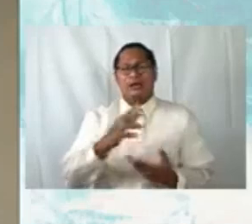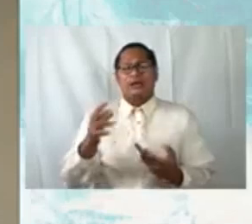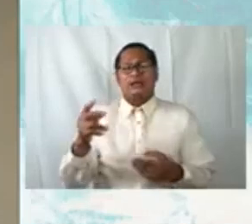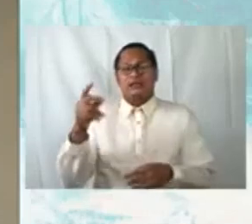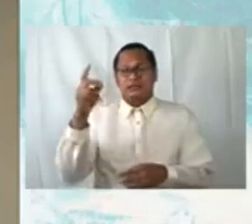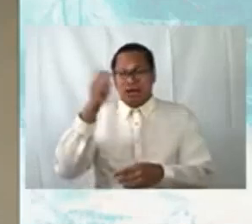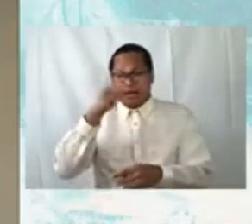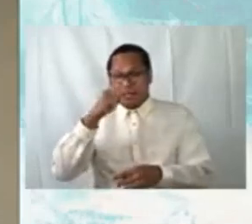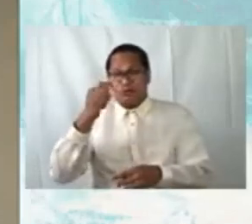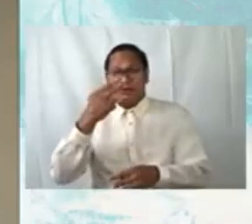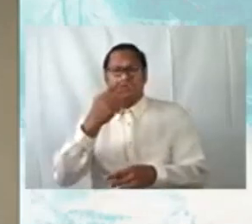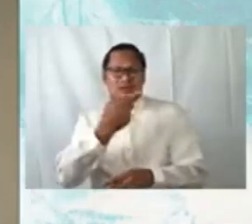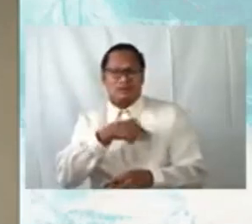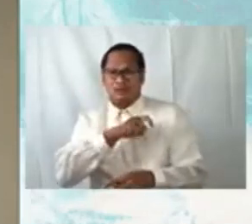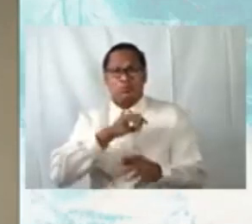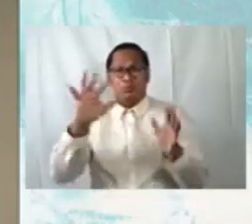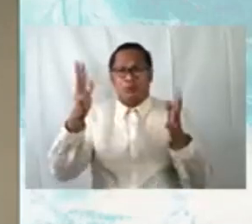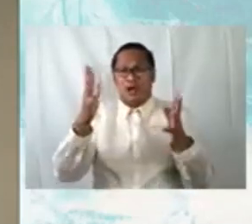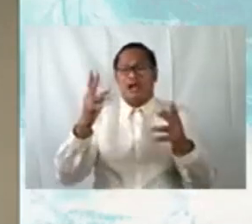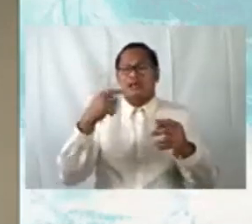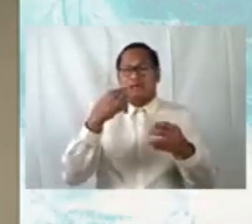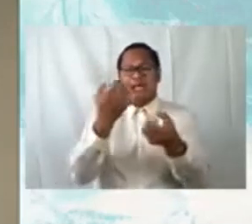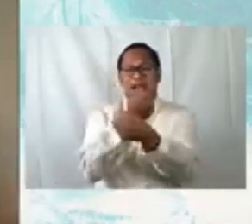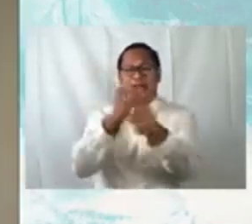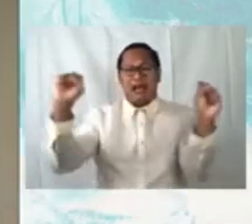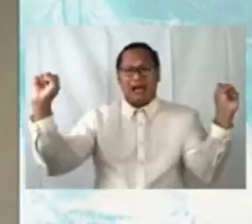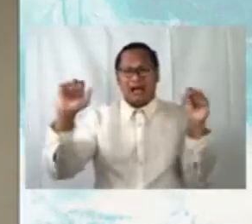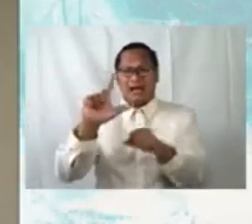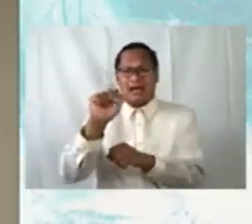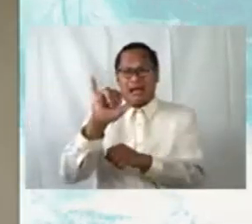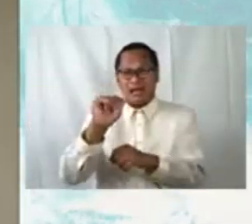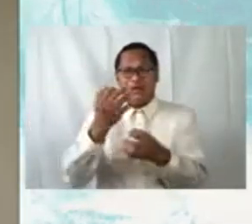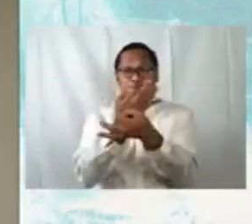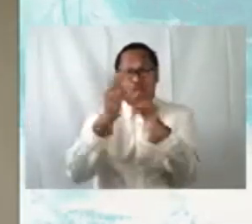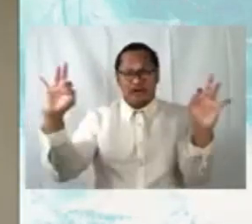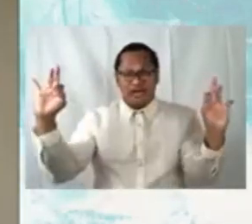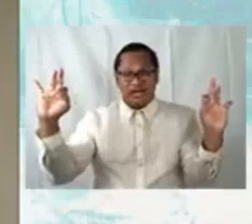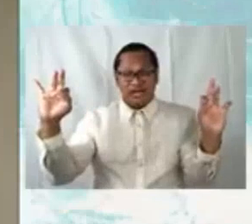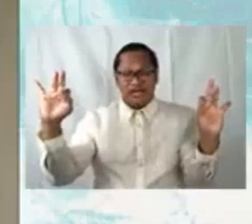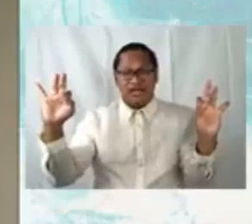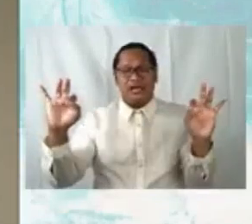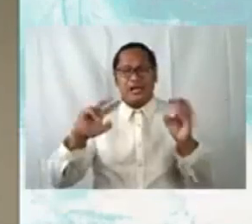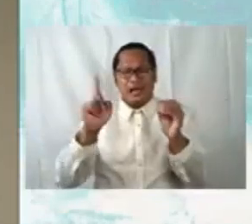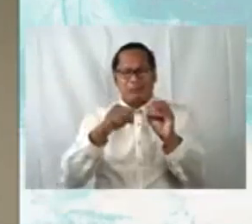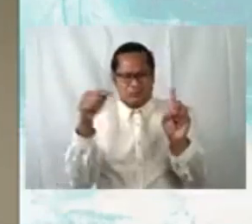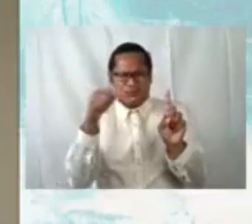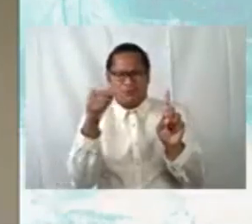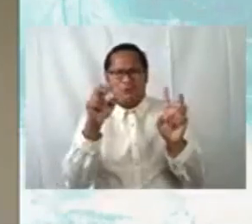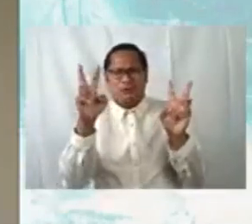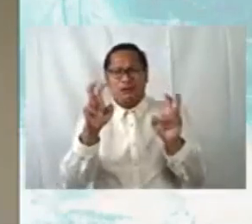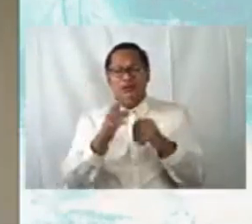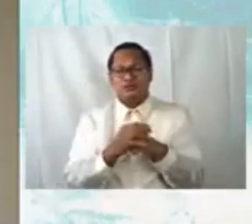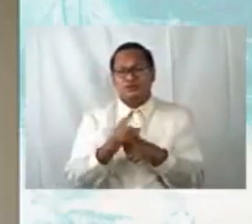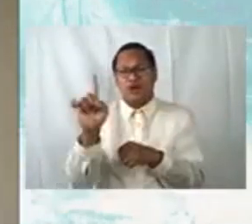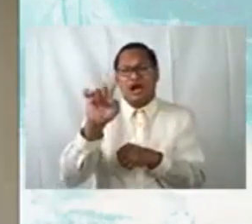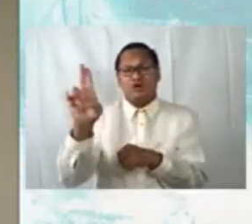laya na nagpapatungkol sa pagkalaya. O anong salita ang ginagamit